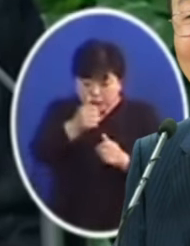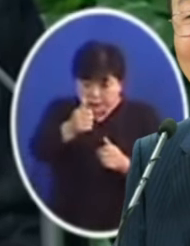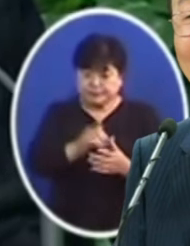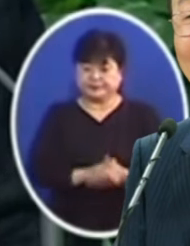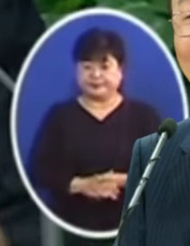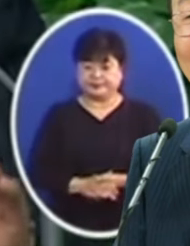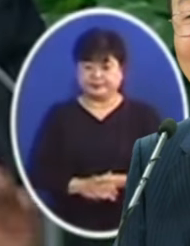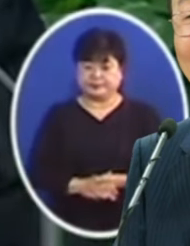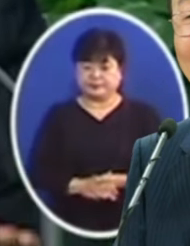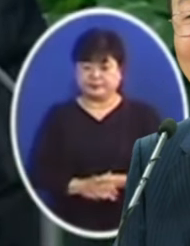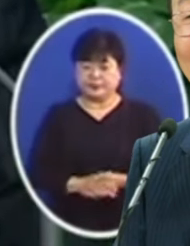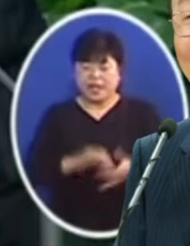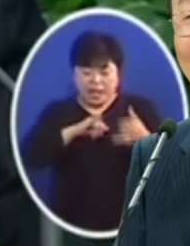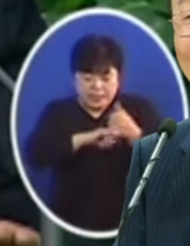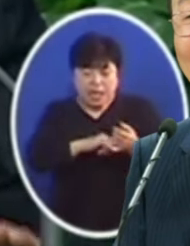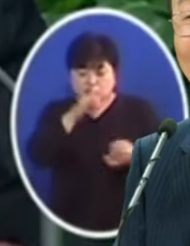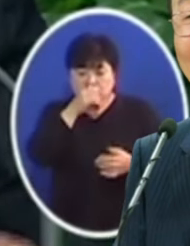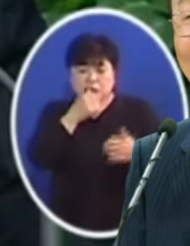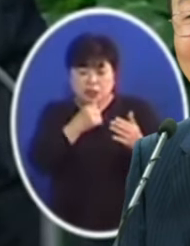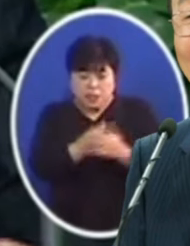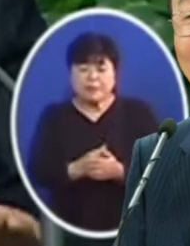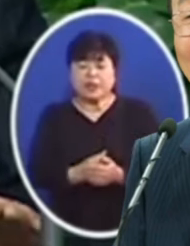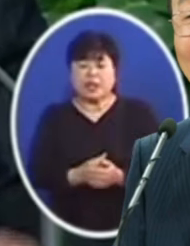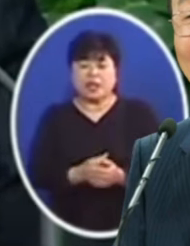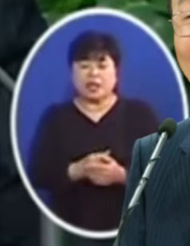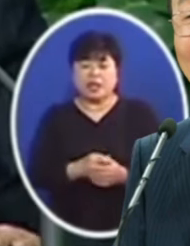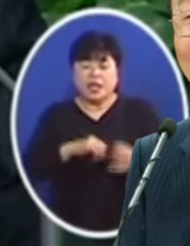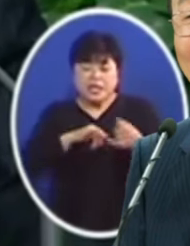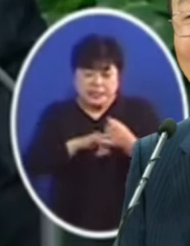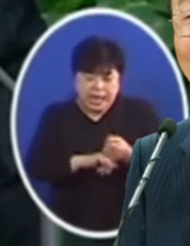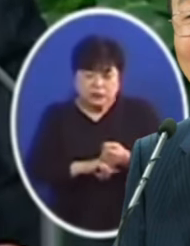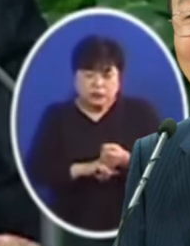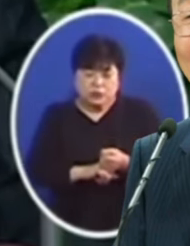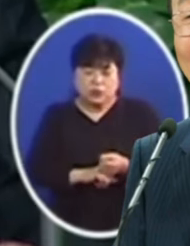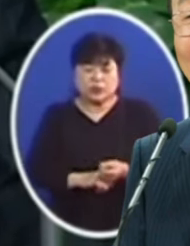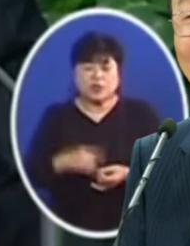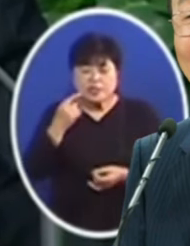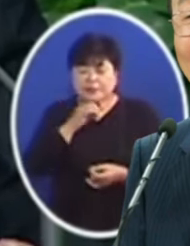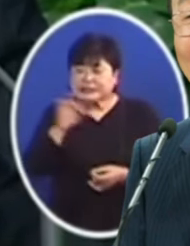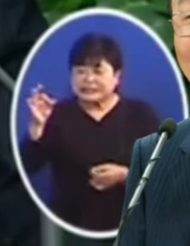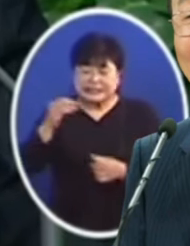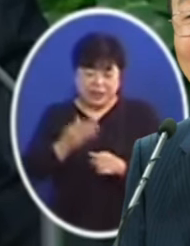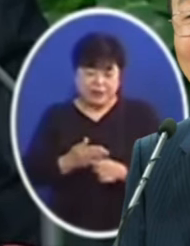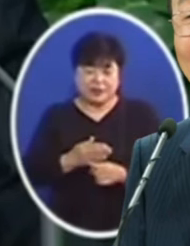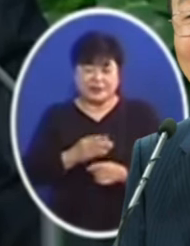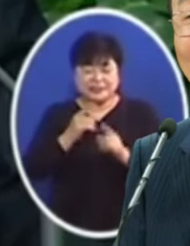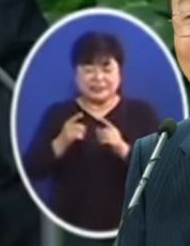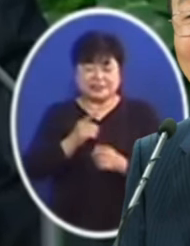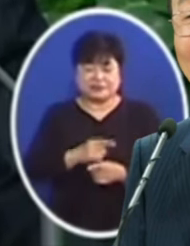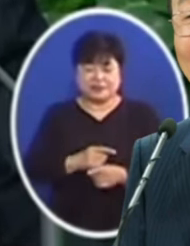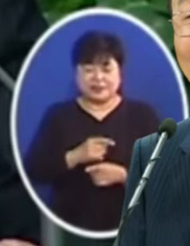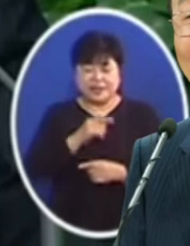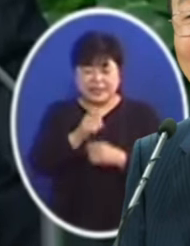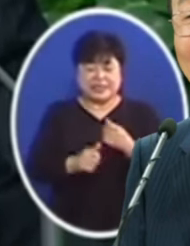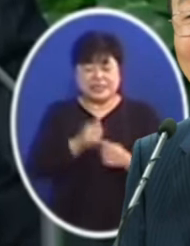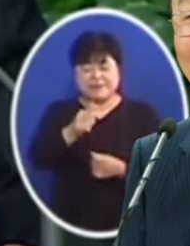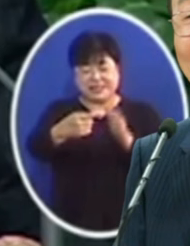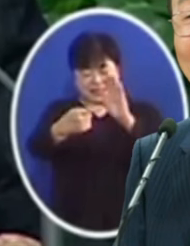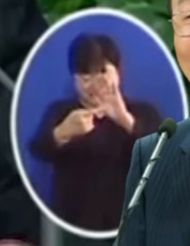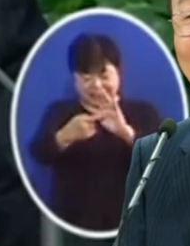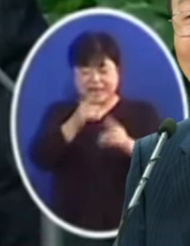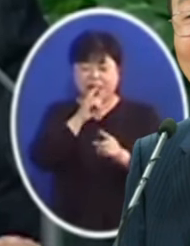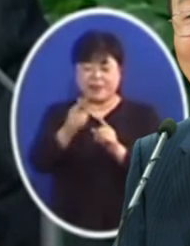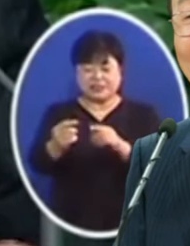것입니다. 그런 약속이 있기 때문에 우리가 그 약속을 입으로 시인하면 그 약속 속에 하나님이 나타나 계셔서 그